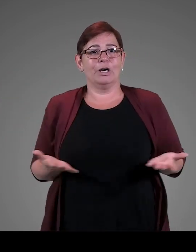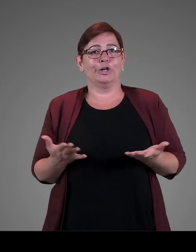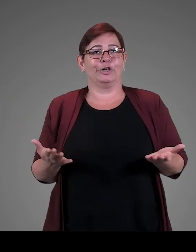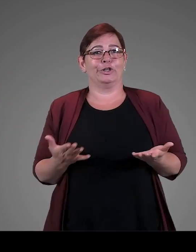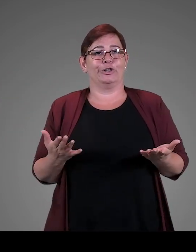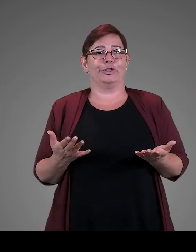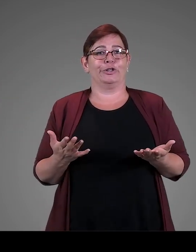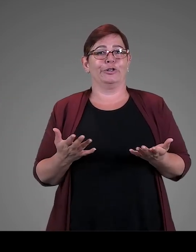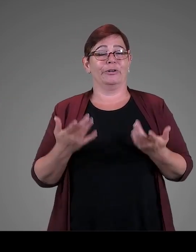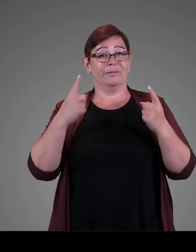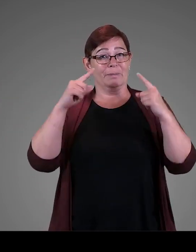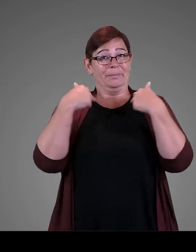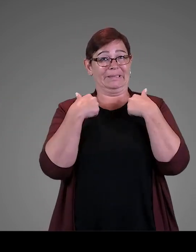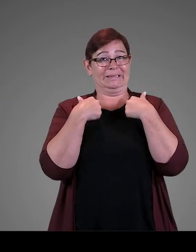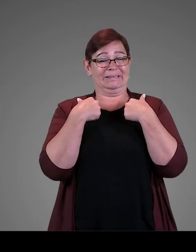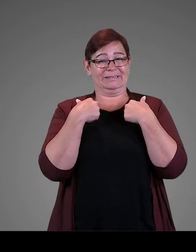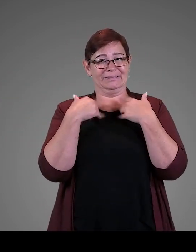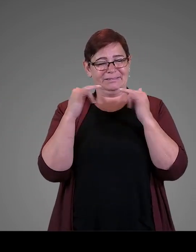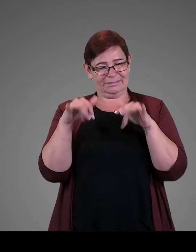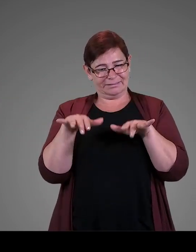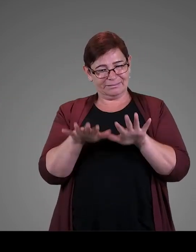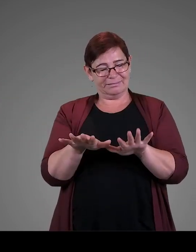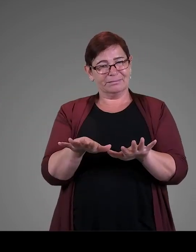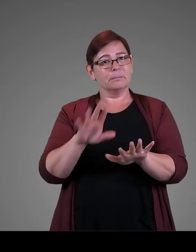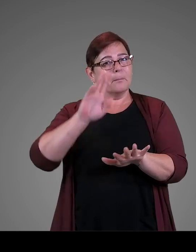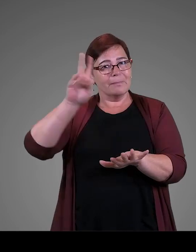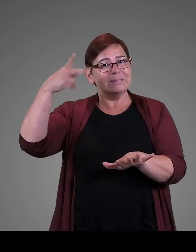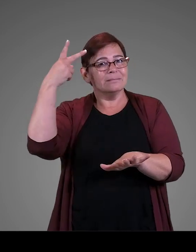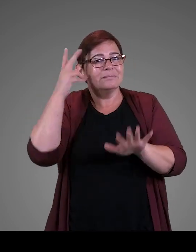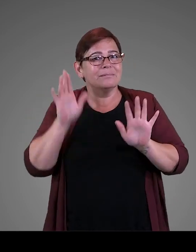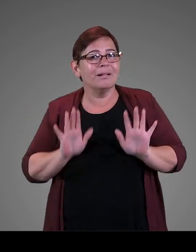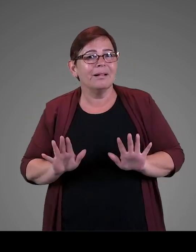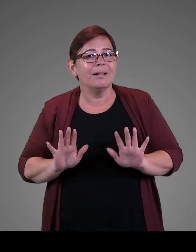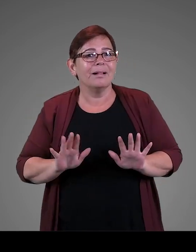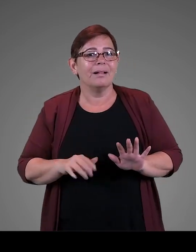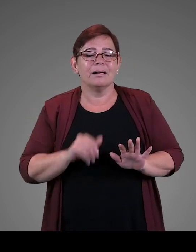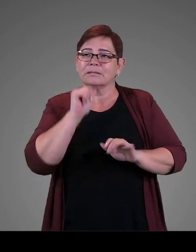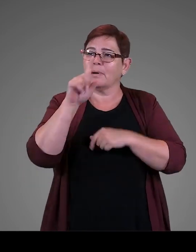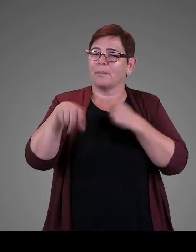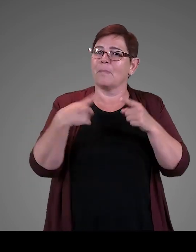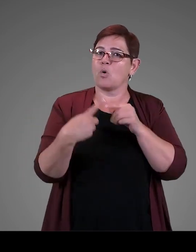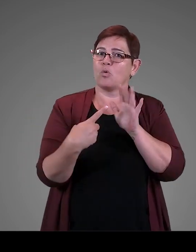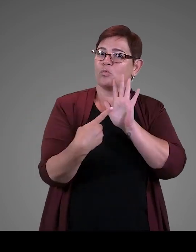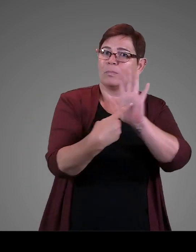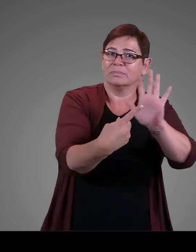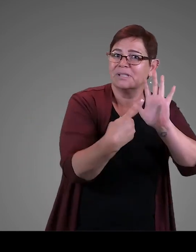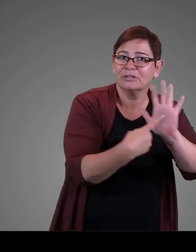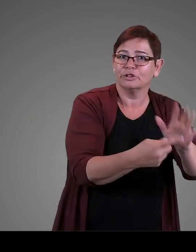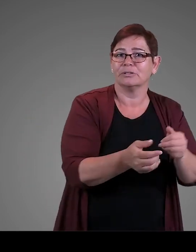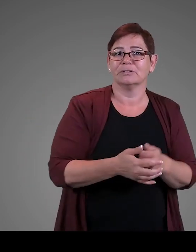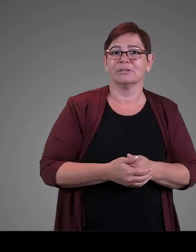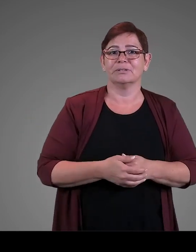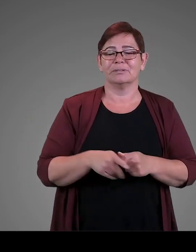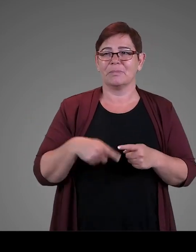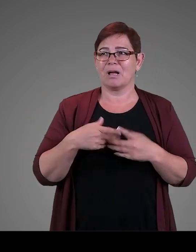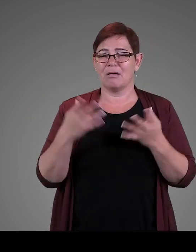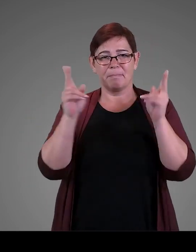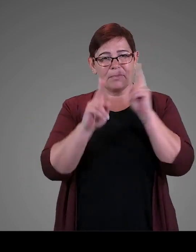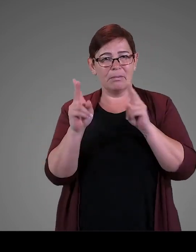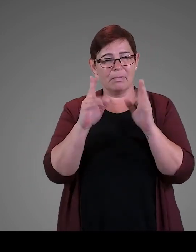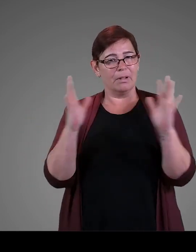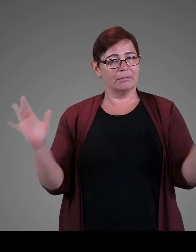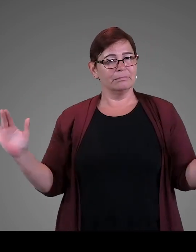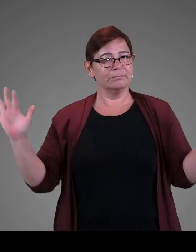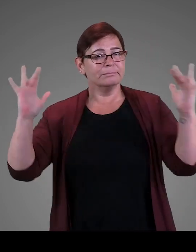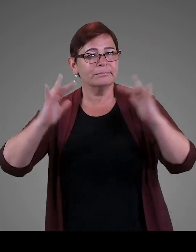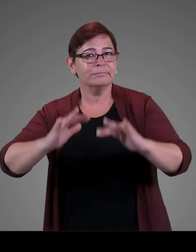ici, pour moi, c'est aussi politique. C'est pas représentation, c'est ça, le rassemblement, c'est ça, la formation, c'est